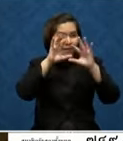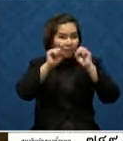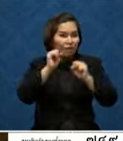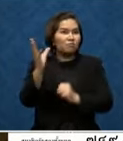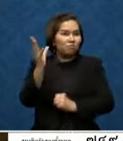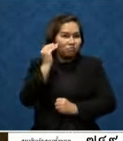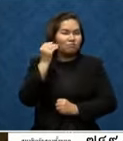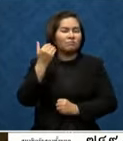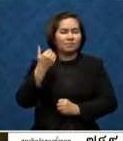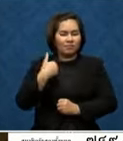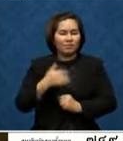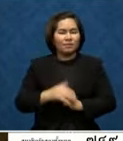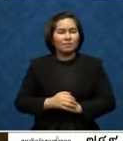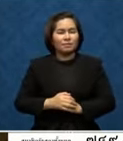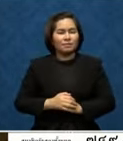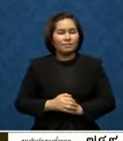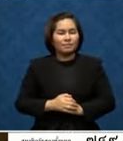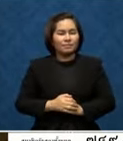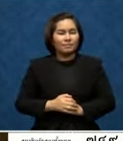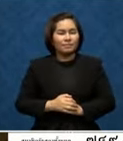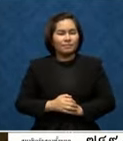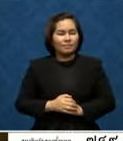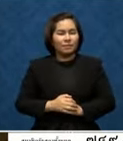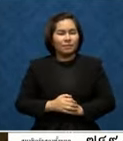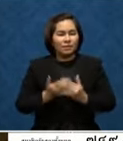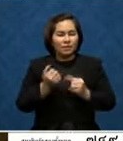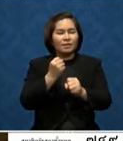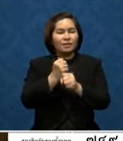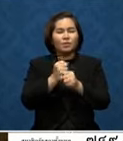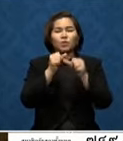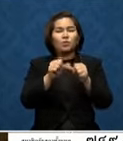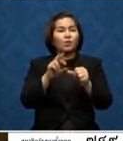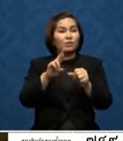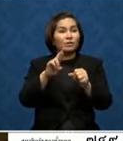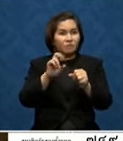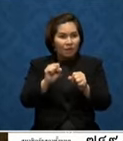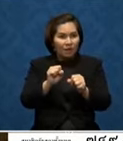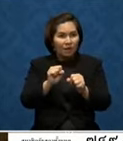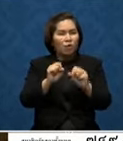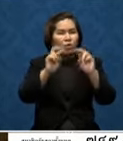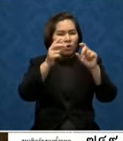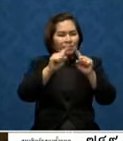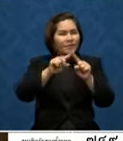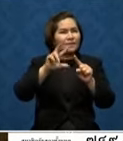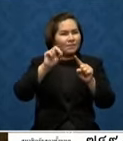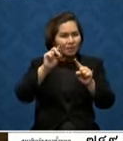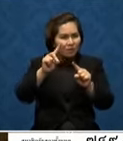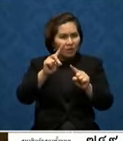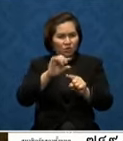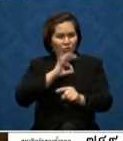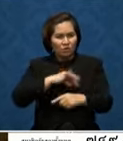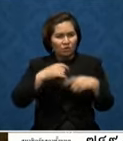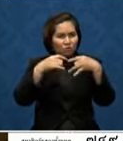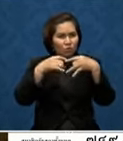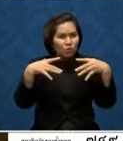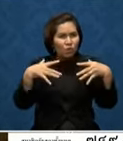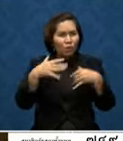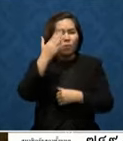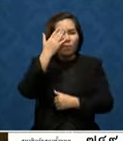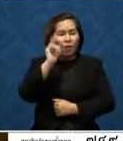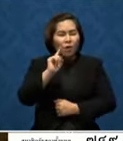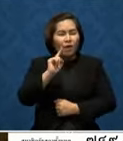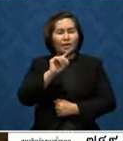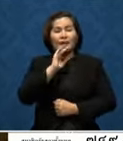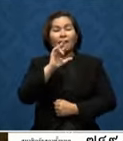มาดูอยู่ครับกระบวนการข้างนอกจะไปเร่งอะไรเราครับเรากำลังทำงานในสภาแต่ข้อ 31ไม่ตรงครับท่านประธานข้อ 31